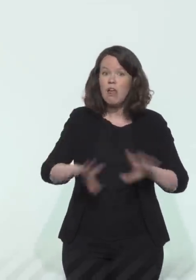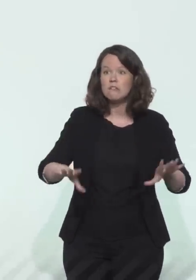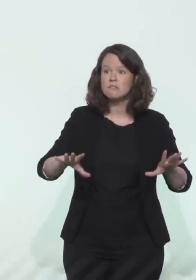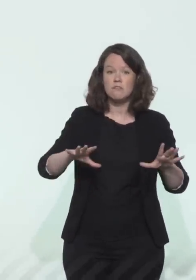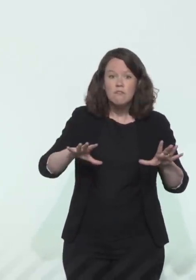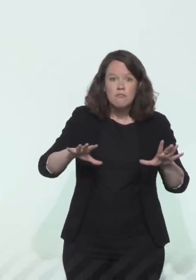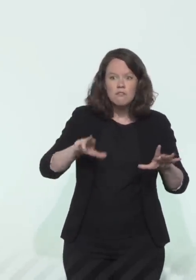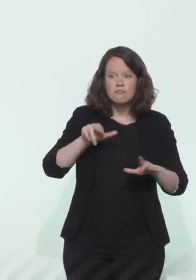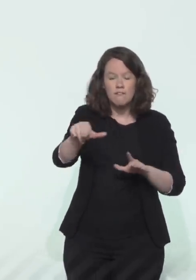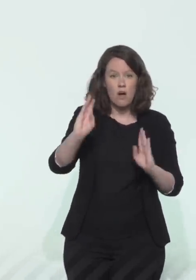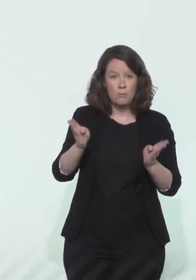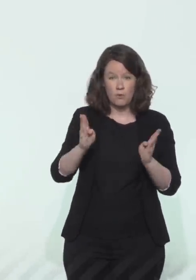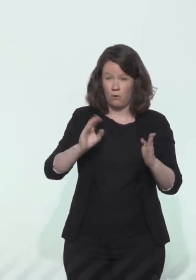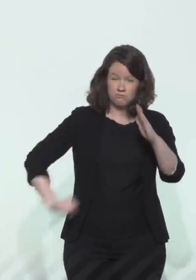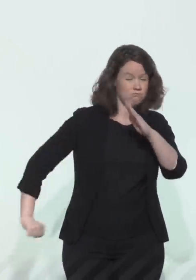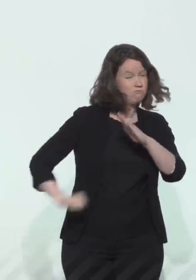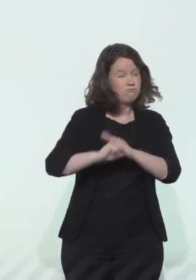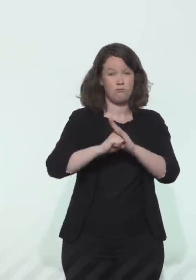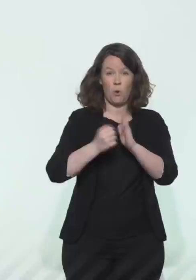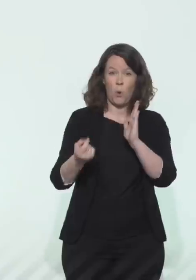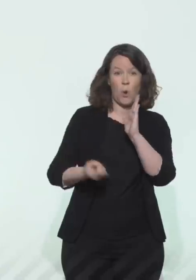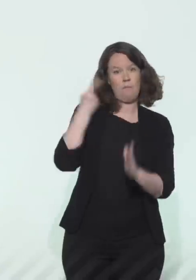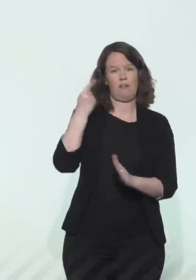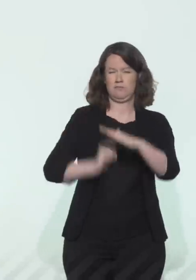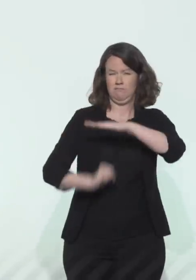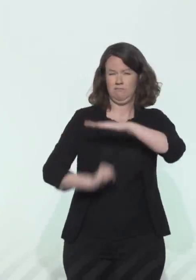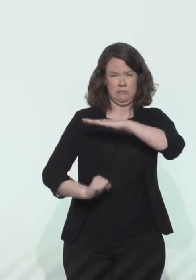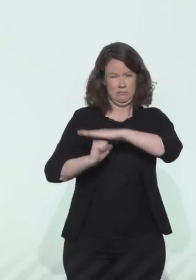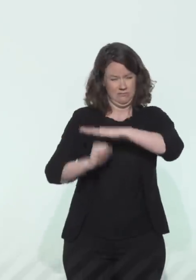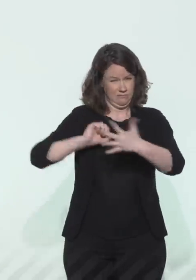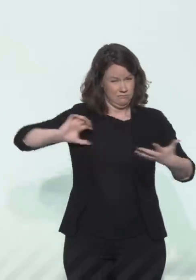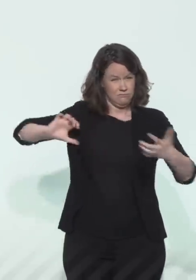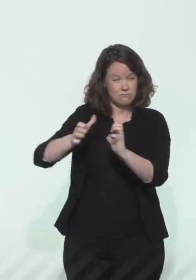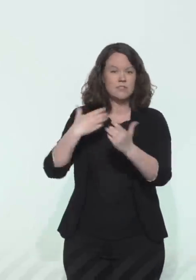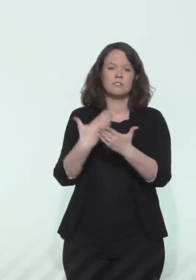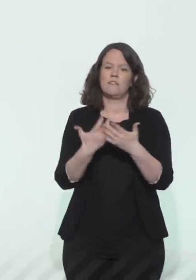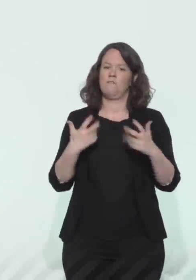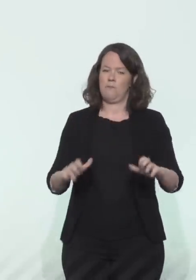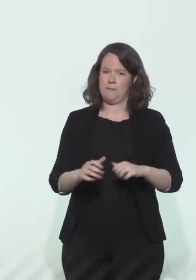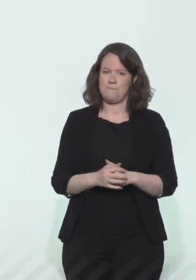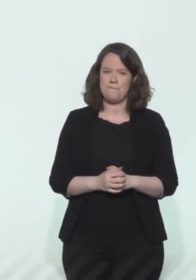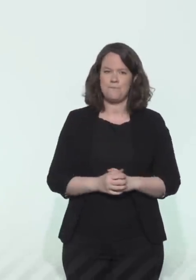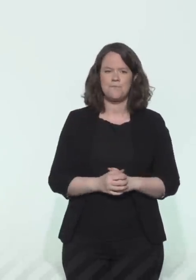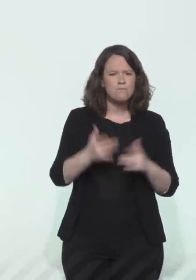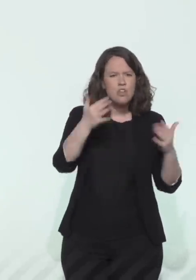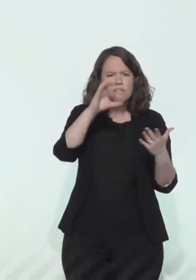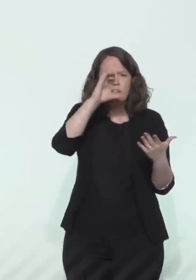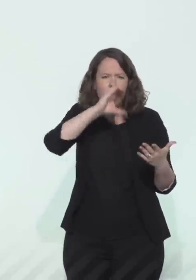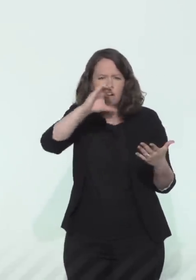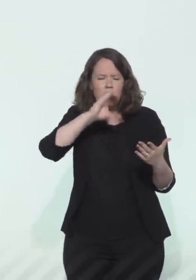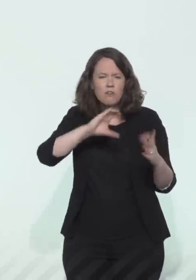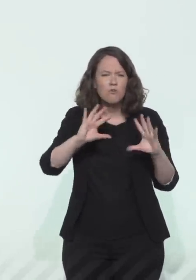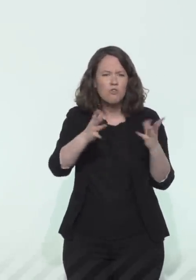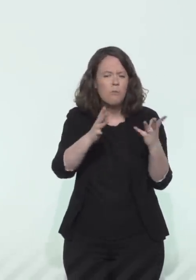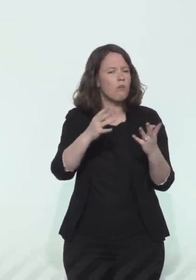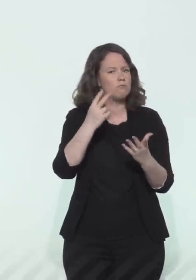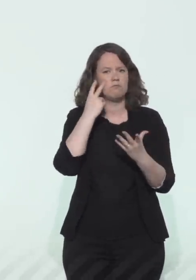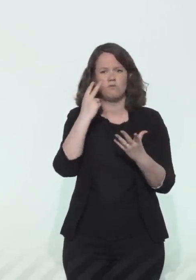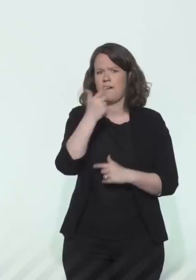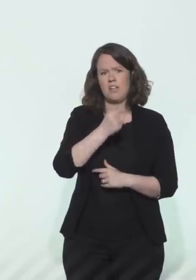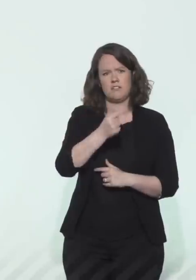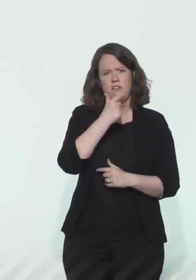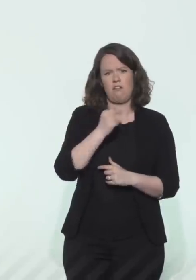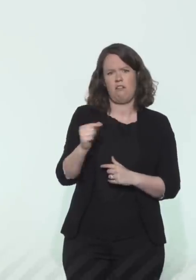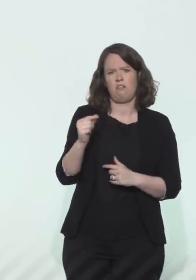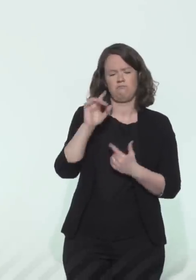c'est évidemment ce que nous cherchons à éviter le plus possible. À nouveau, ces données, elles sont disponibles, accessibles, réactualisées, réanimations très régulièrement,